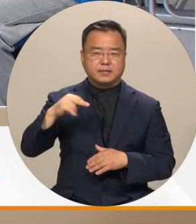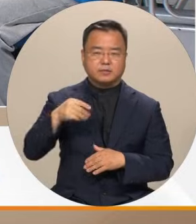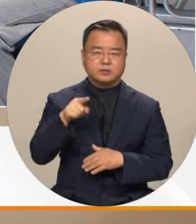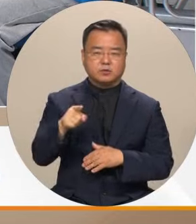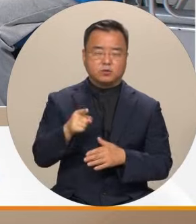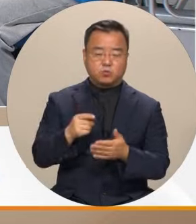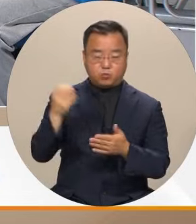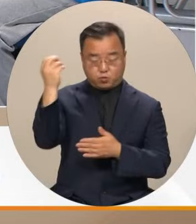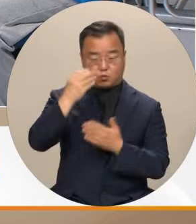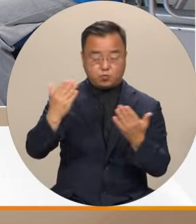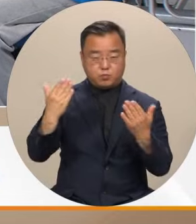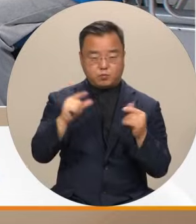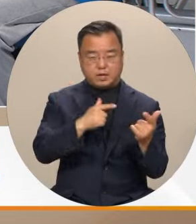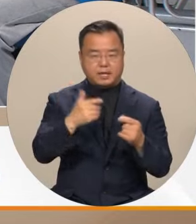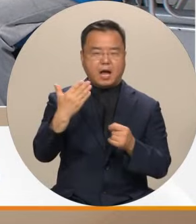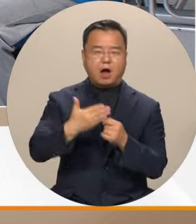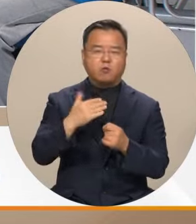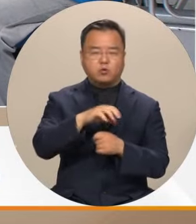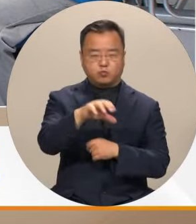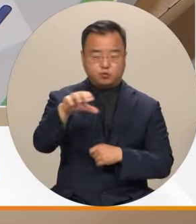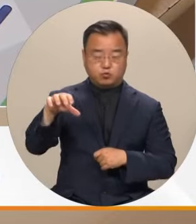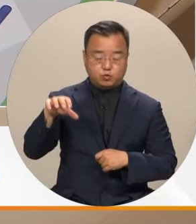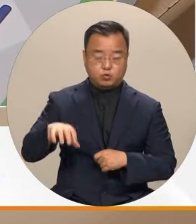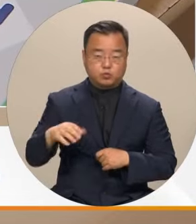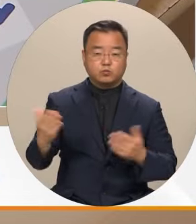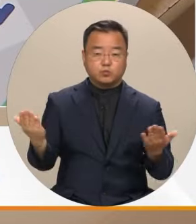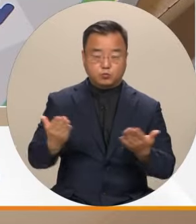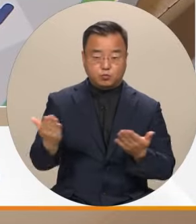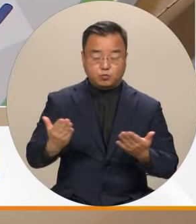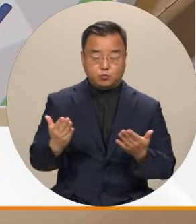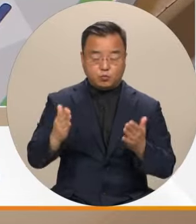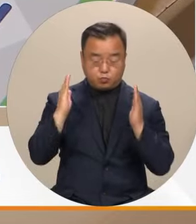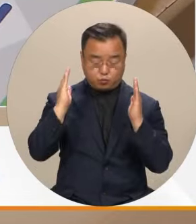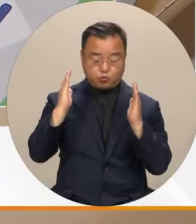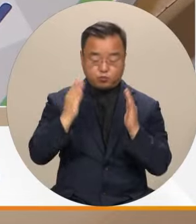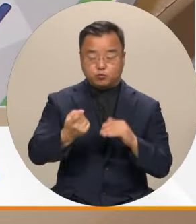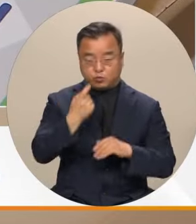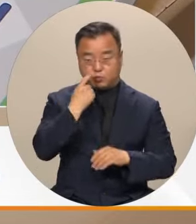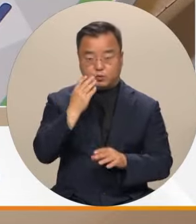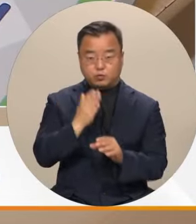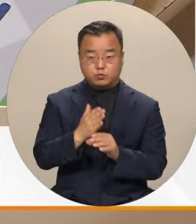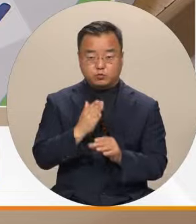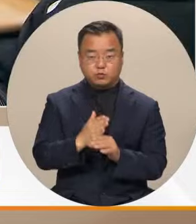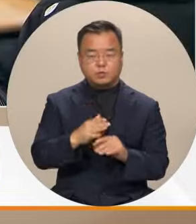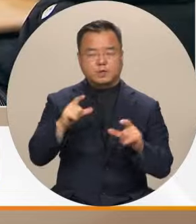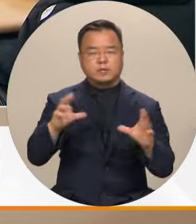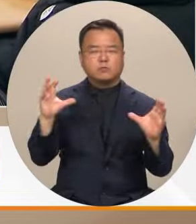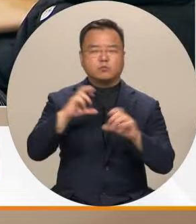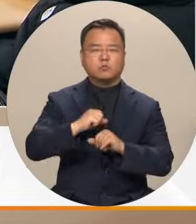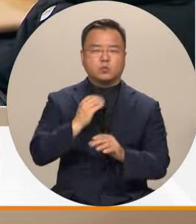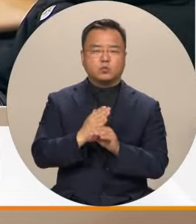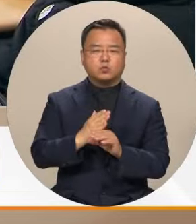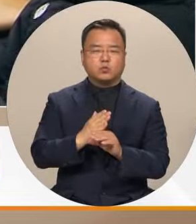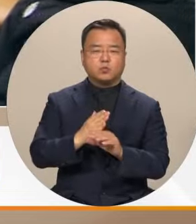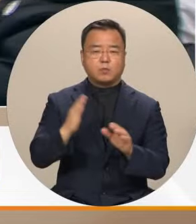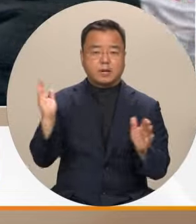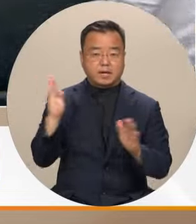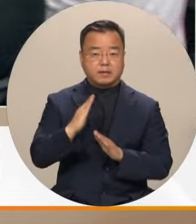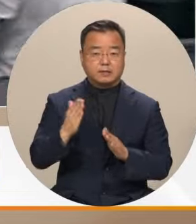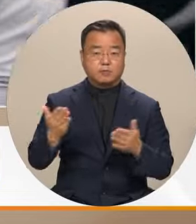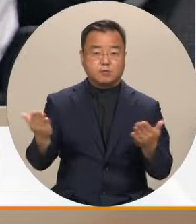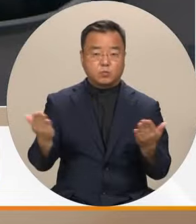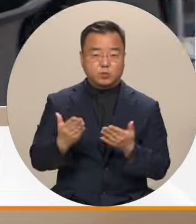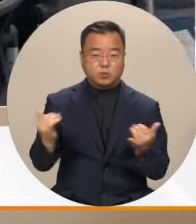돈의 아홉 개 직업 개구에서 공부를 하고 있습니다이 지역 소멸 위기 속에서 학령 인구와 노동력이 부족한 문제를